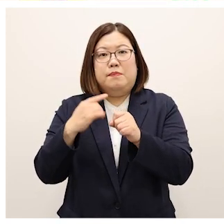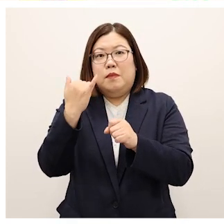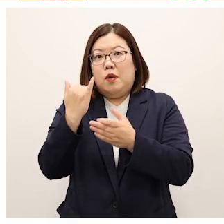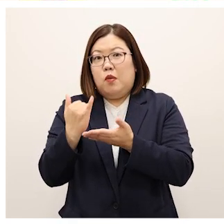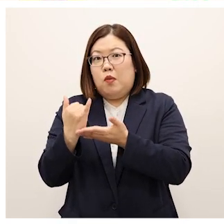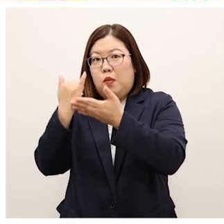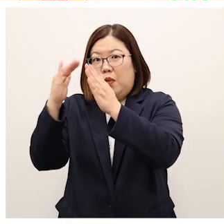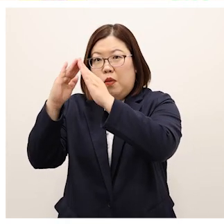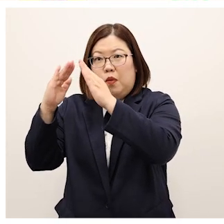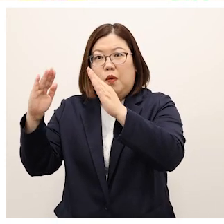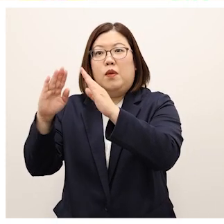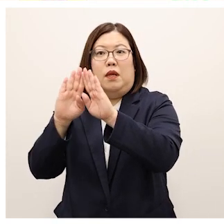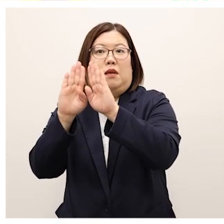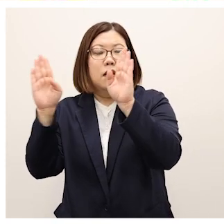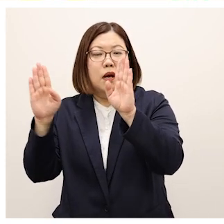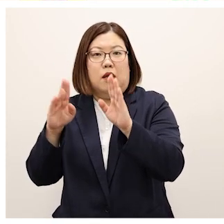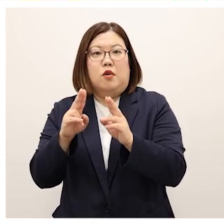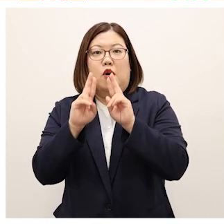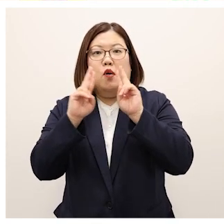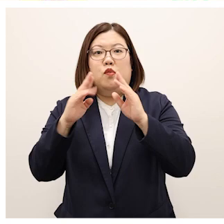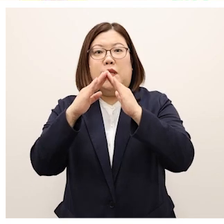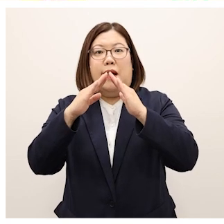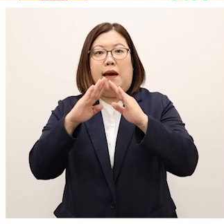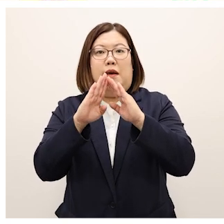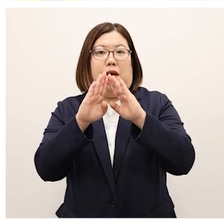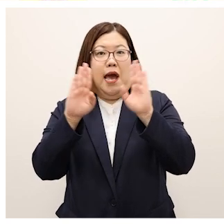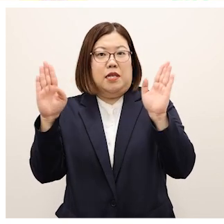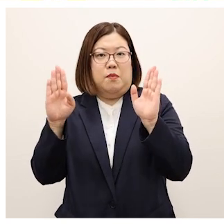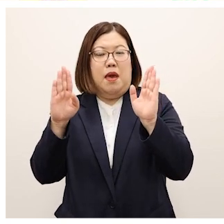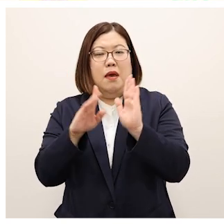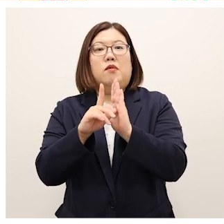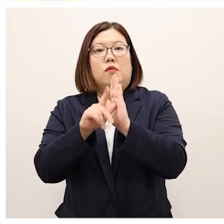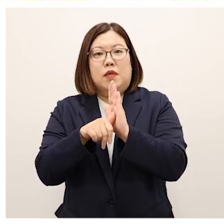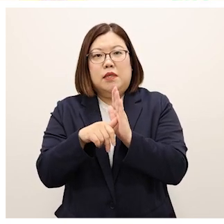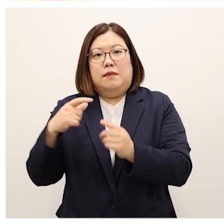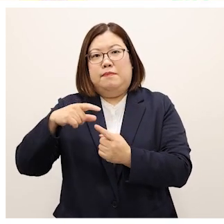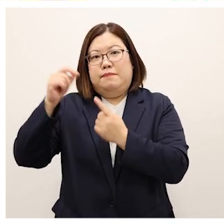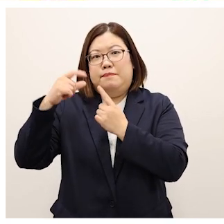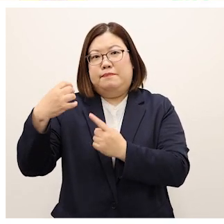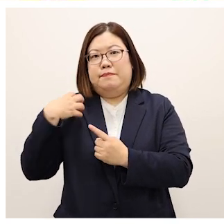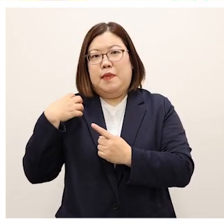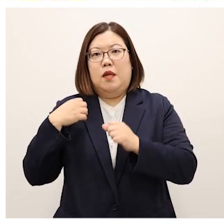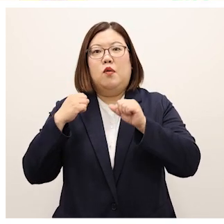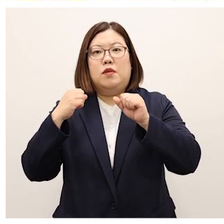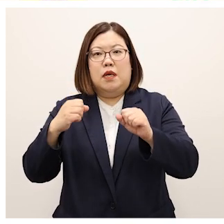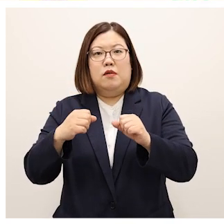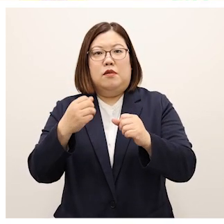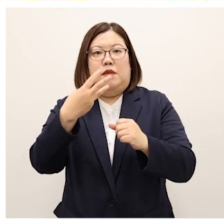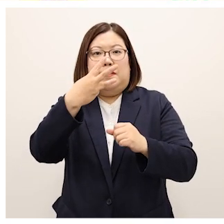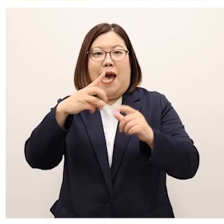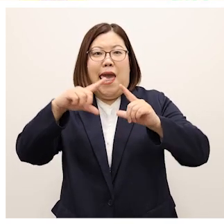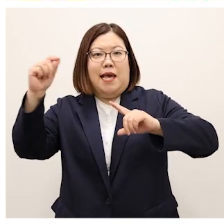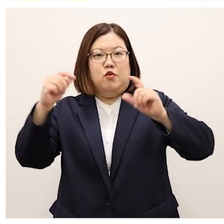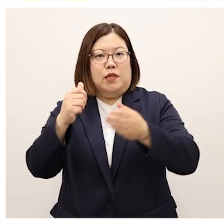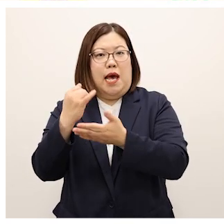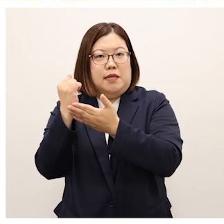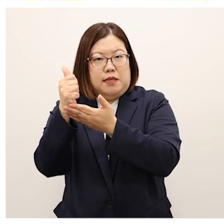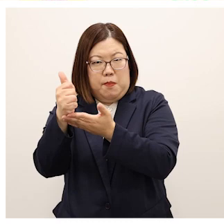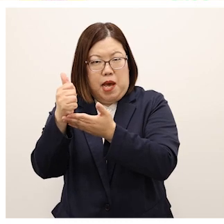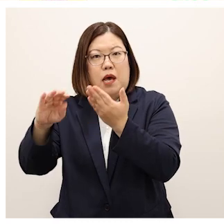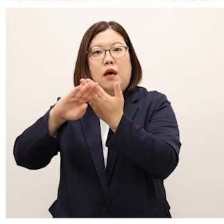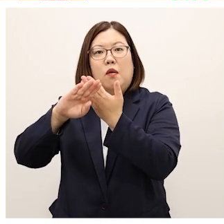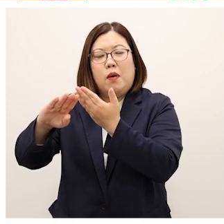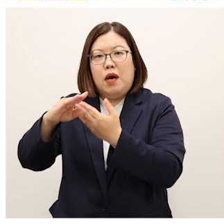。また審査員には皇居で行われる歌会はじめ、戦車であるさゆりさん様をはじ